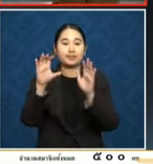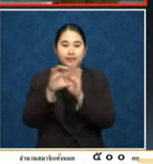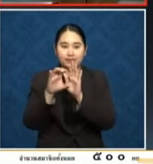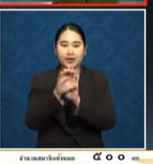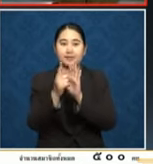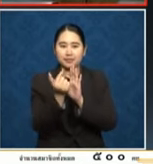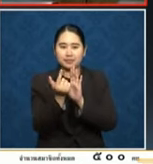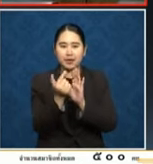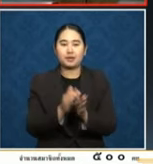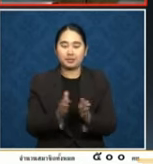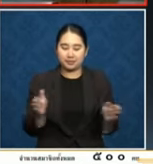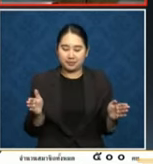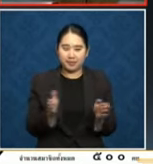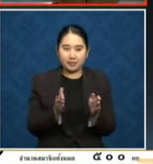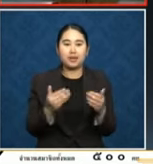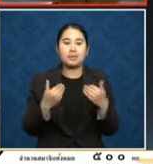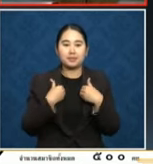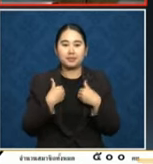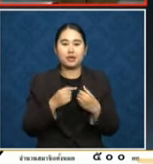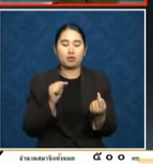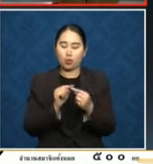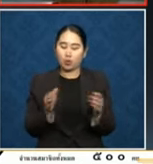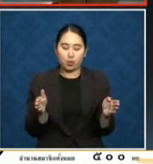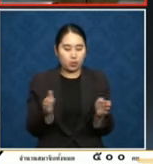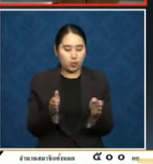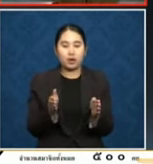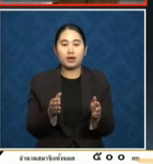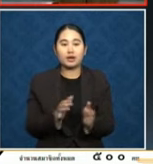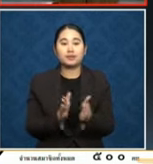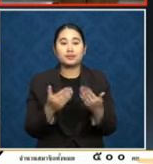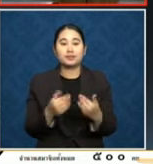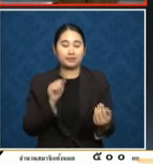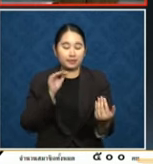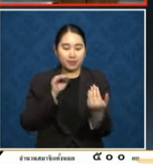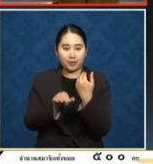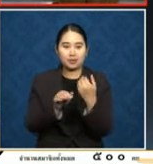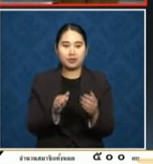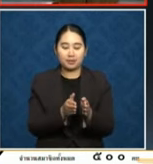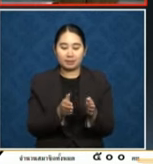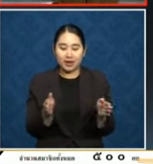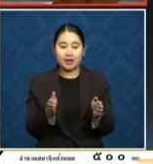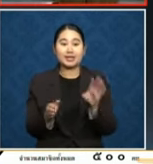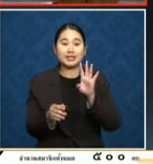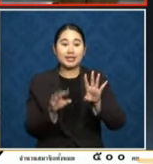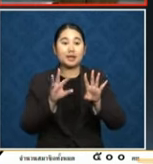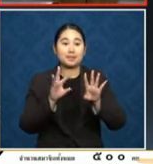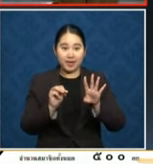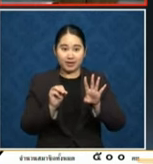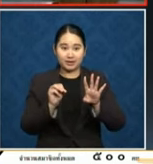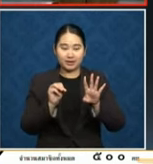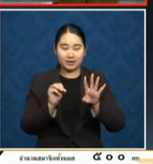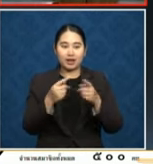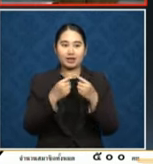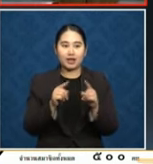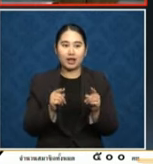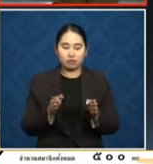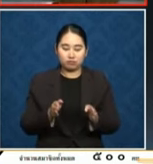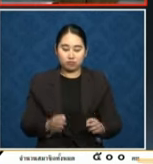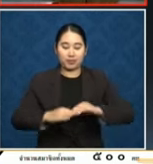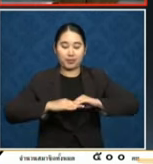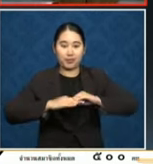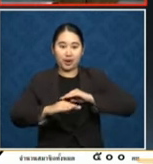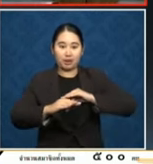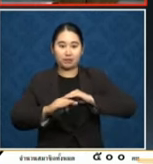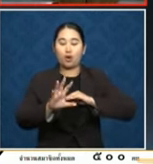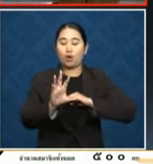พนะคะจำนวน10แห่งค่ะท่านประธานสะพานแคบมากค่ะสะพานกว้าง4เมตรแต่ถนนลาดยางกว้าง